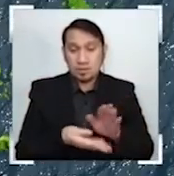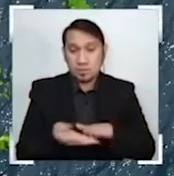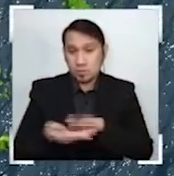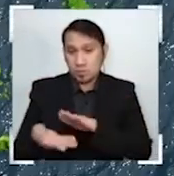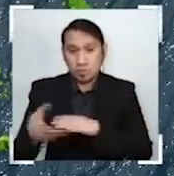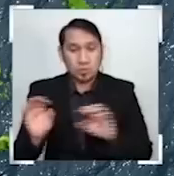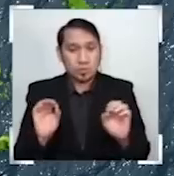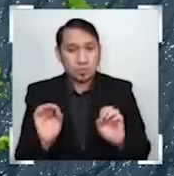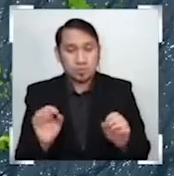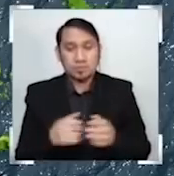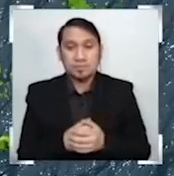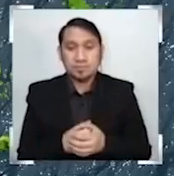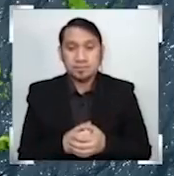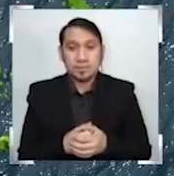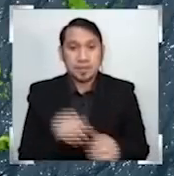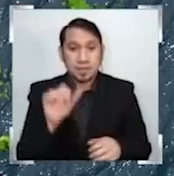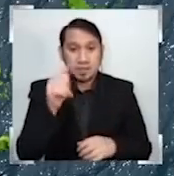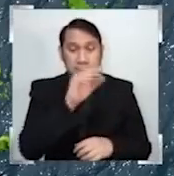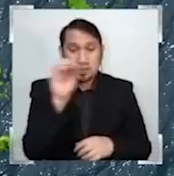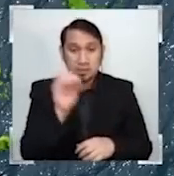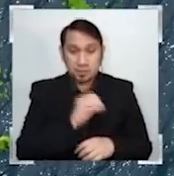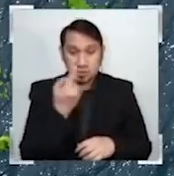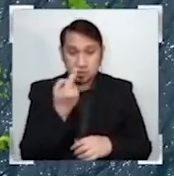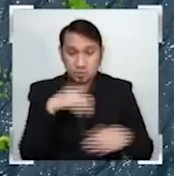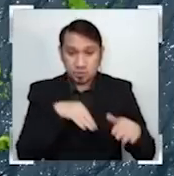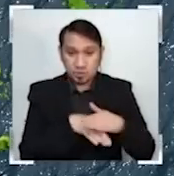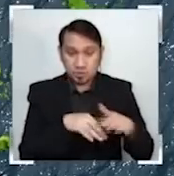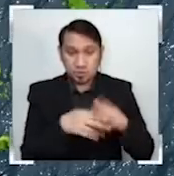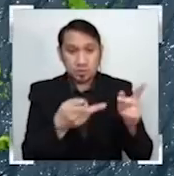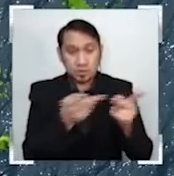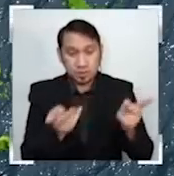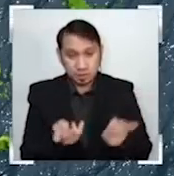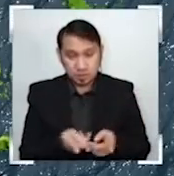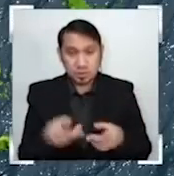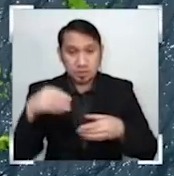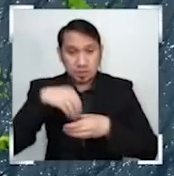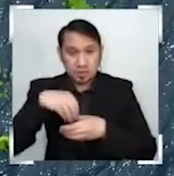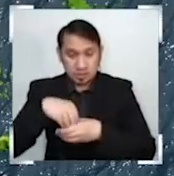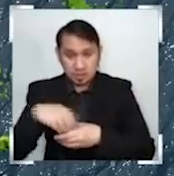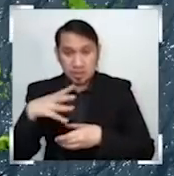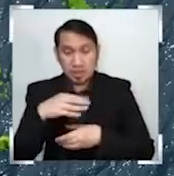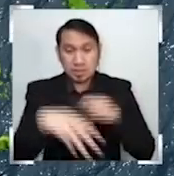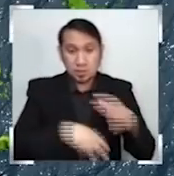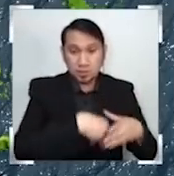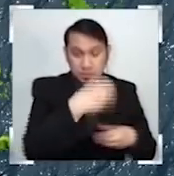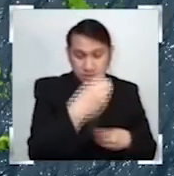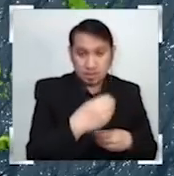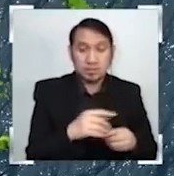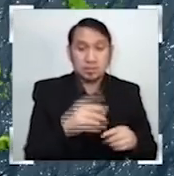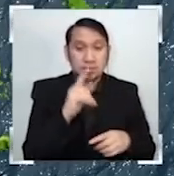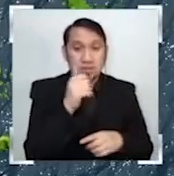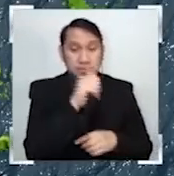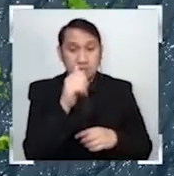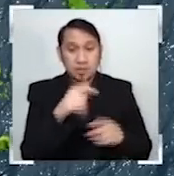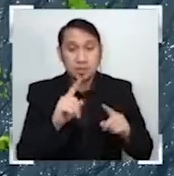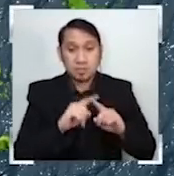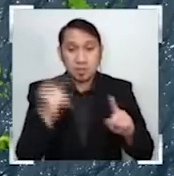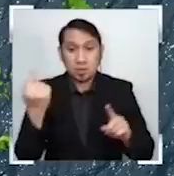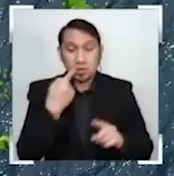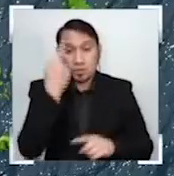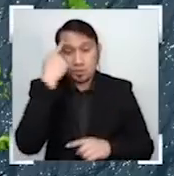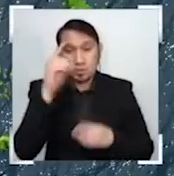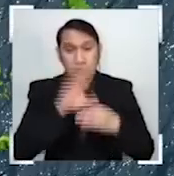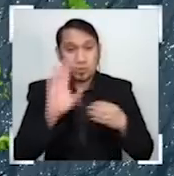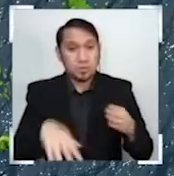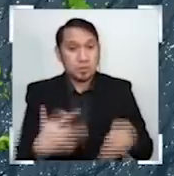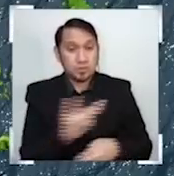Pangulo. Hanggang 10% ang capacity ng mga venue indoors at 30% sa outdoors, pero para lamang sa mga fully vaccinated.